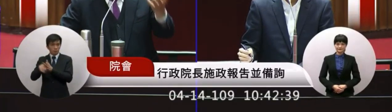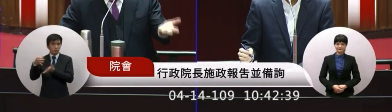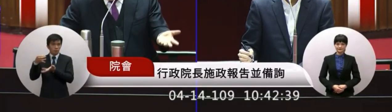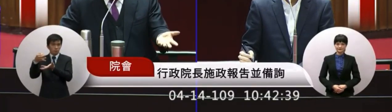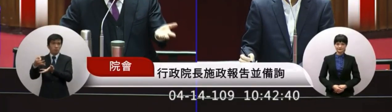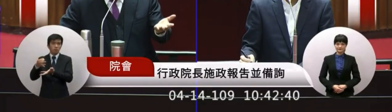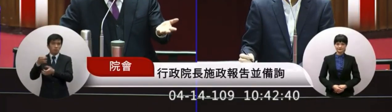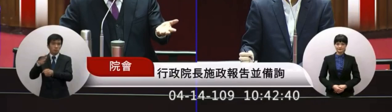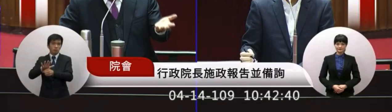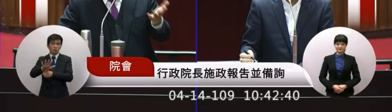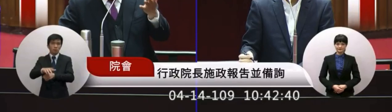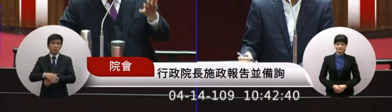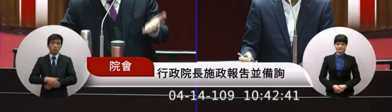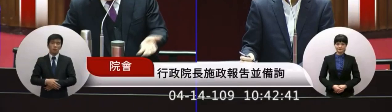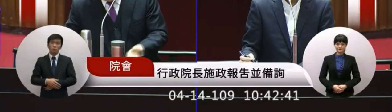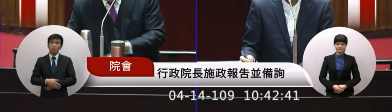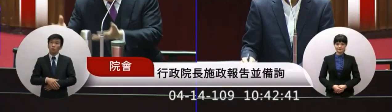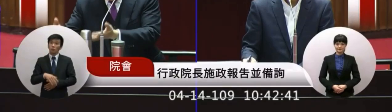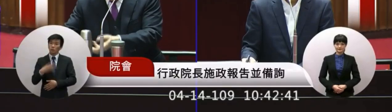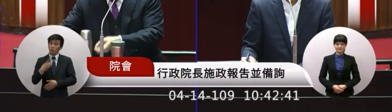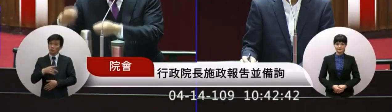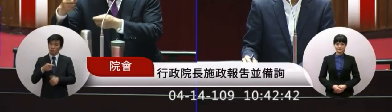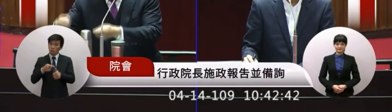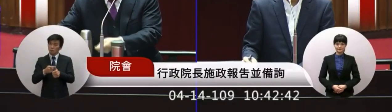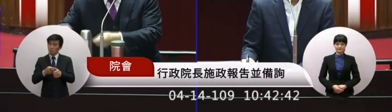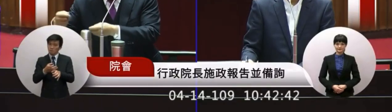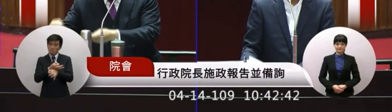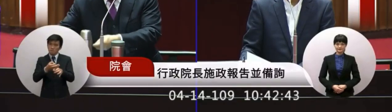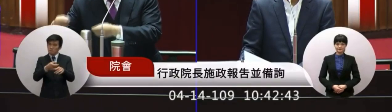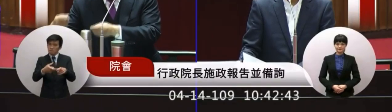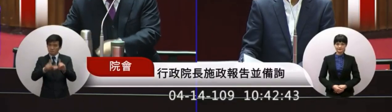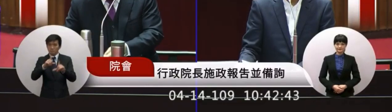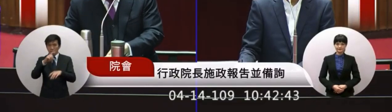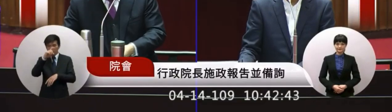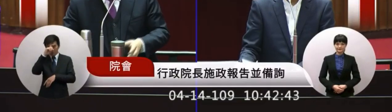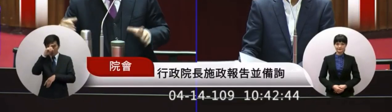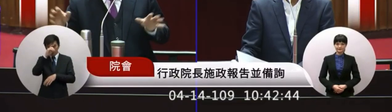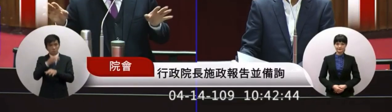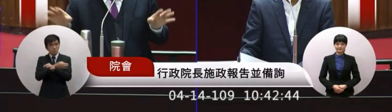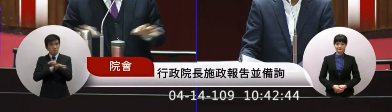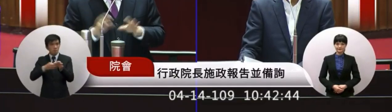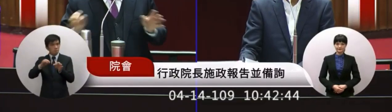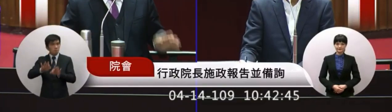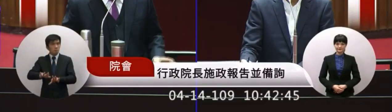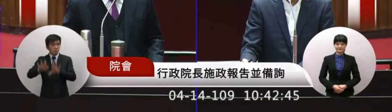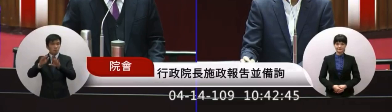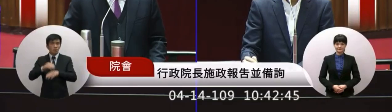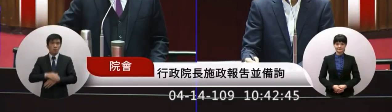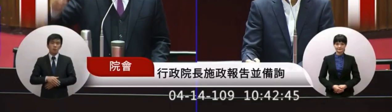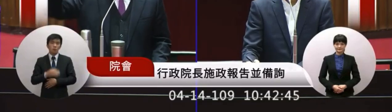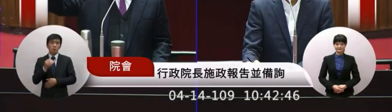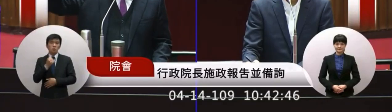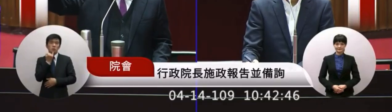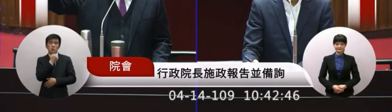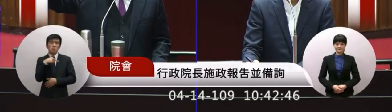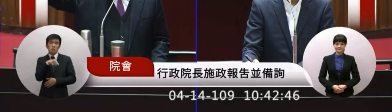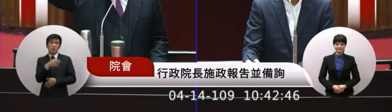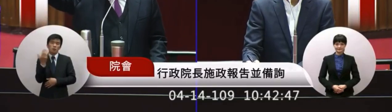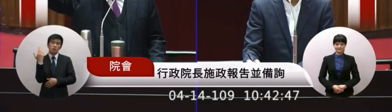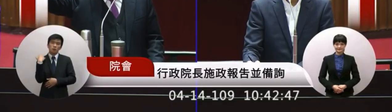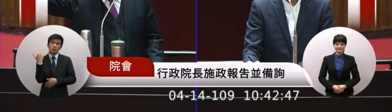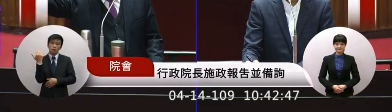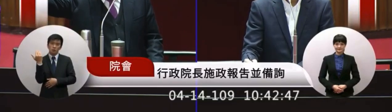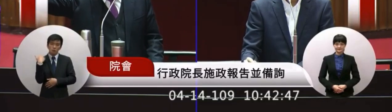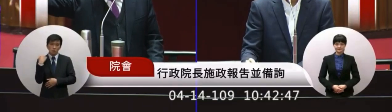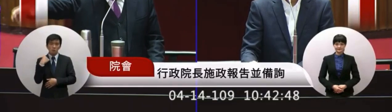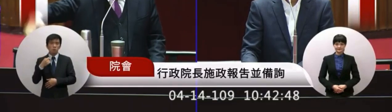是振兴，要让它能够带动经济，不是替代率那么高。因为过去